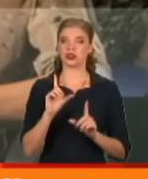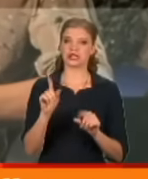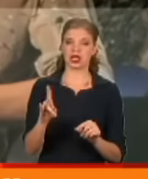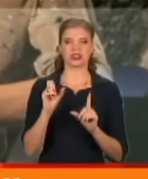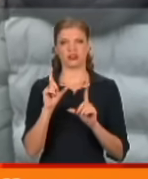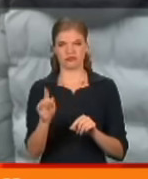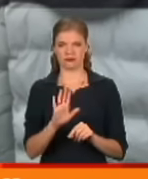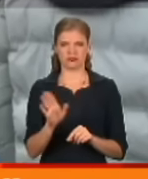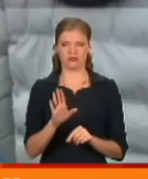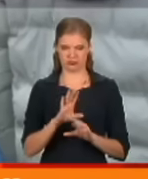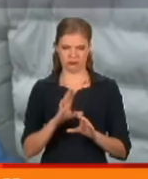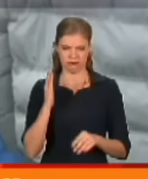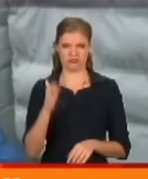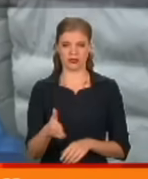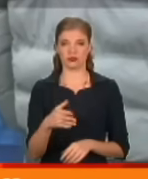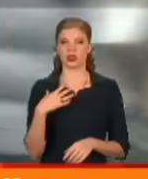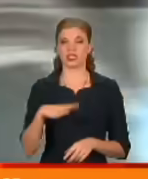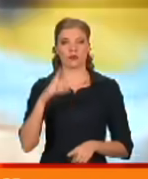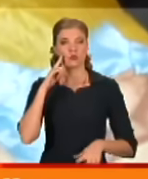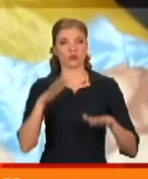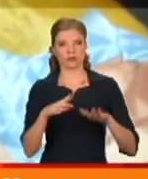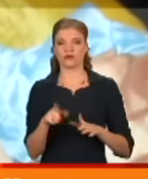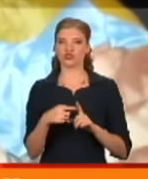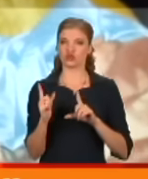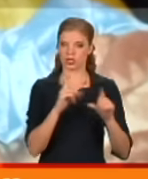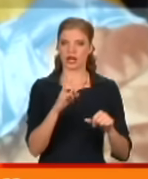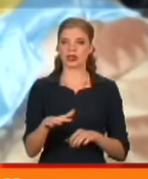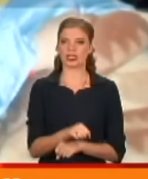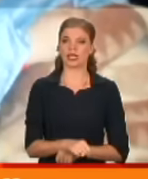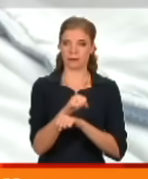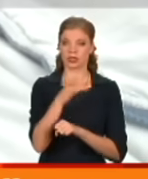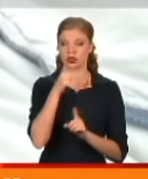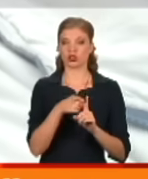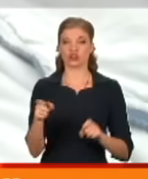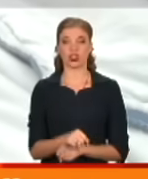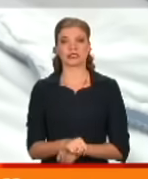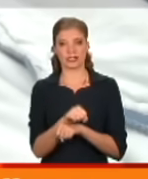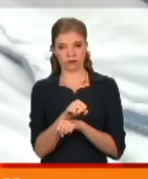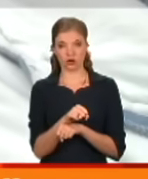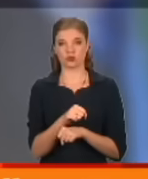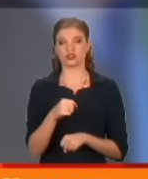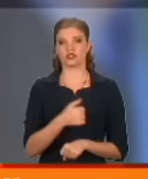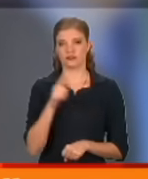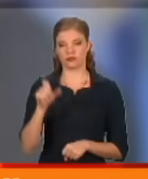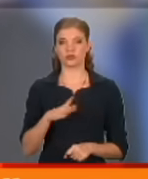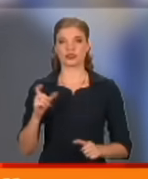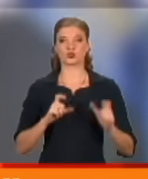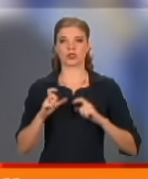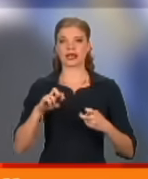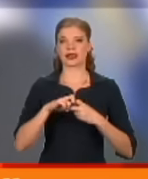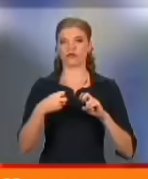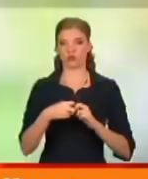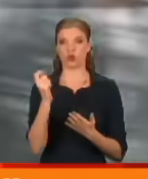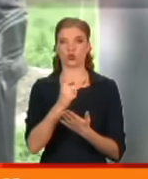чи не їхати не було, все. Так само, як не було сумнівів, чи їхати на Майдан. На час Революції Гідності Дмитро – студент